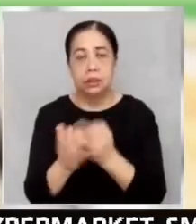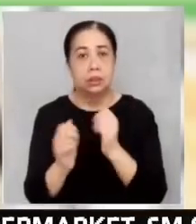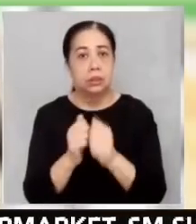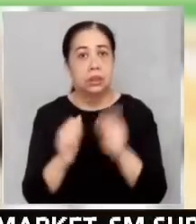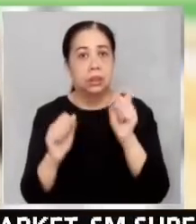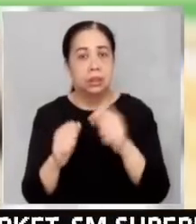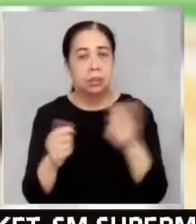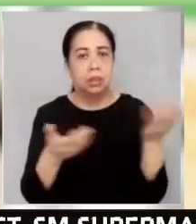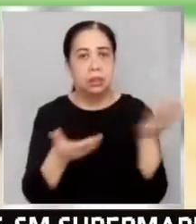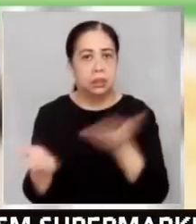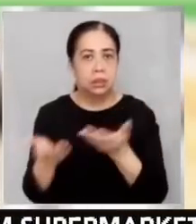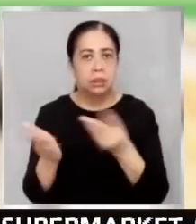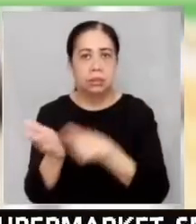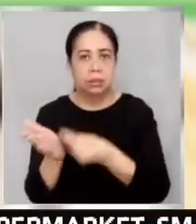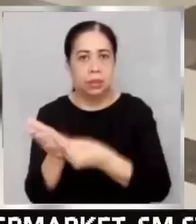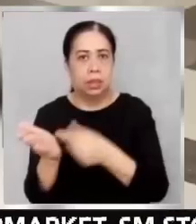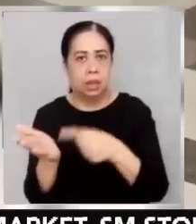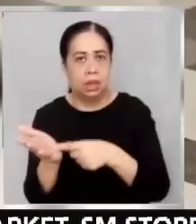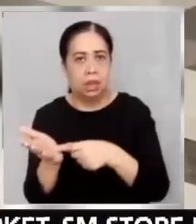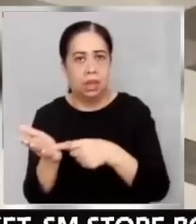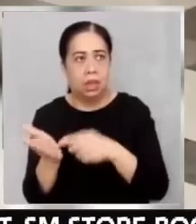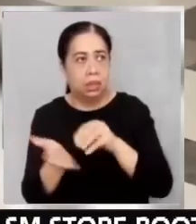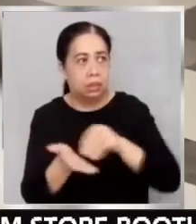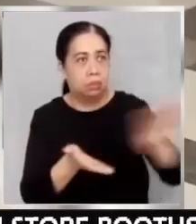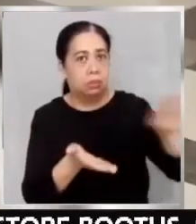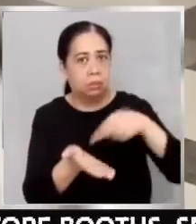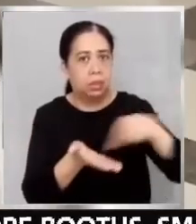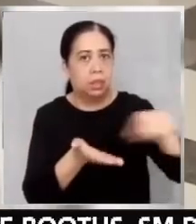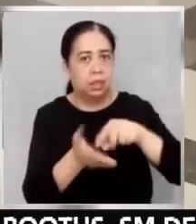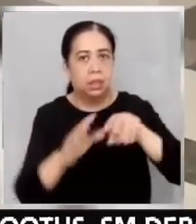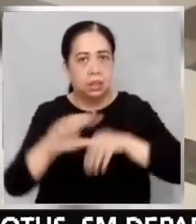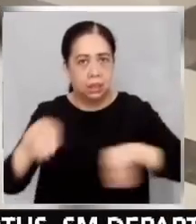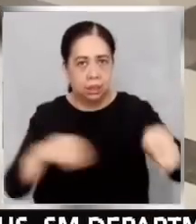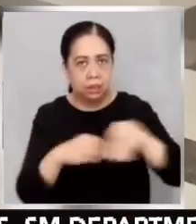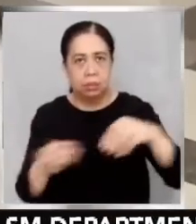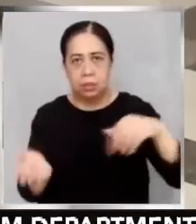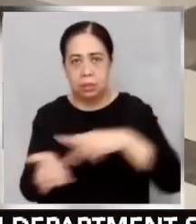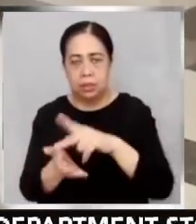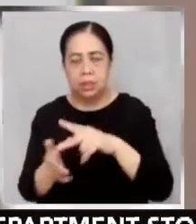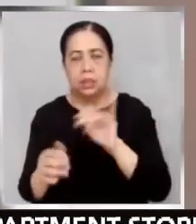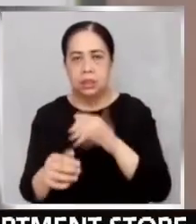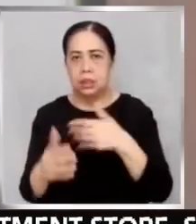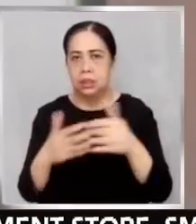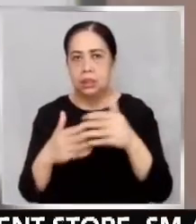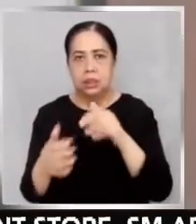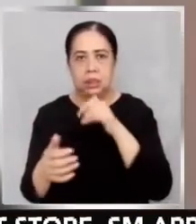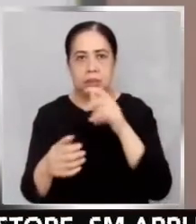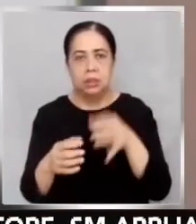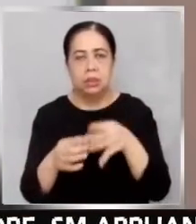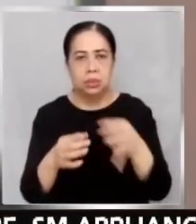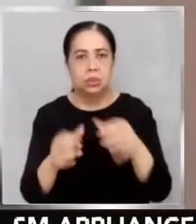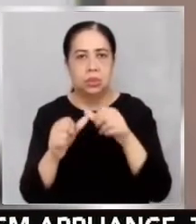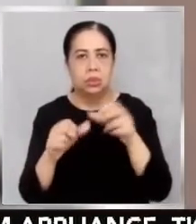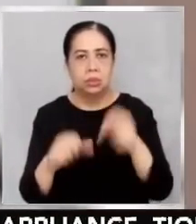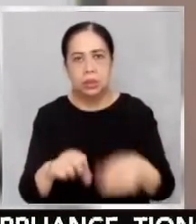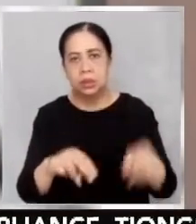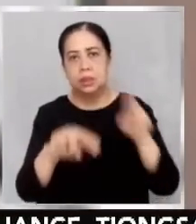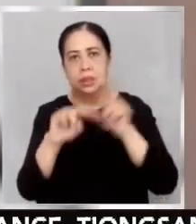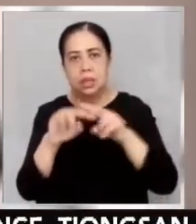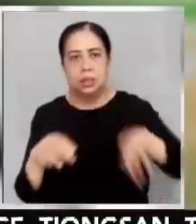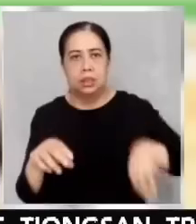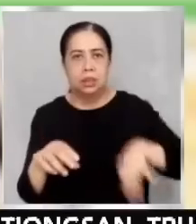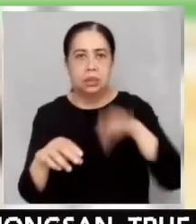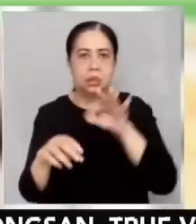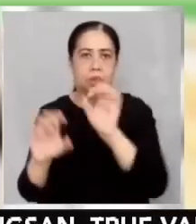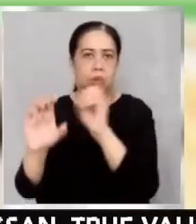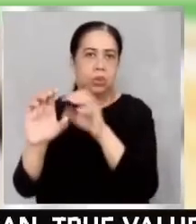pera kasi magpapalabas tayo eh. Yan ay kahit hindi muna itinuloy ang dapat sana ay pagtataas ng kontribusyon sa PhilHealth.